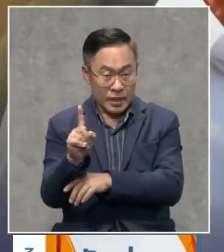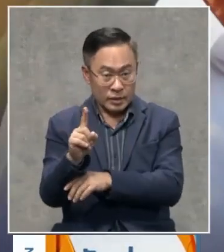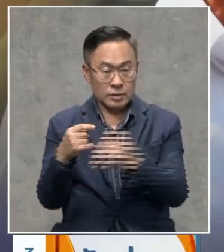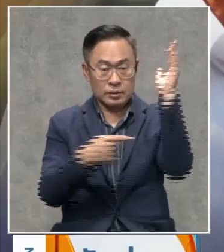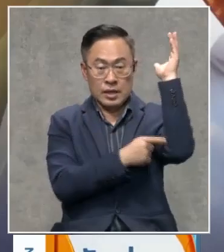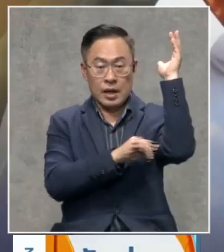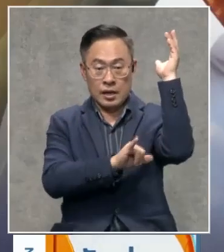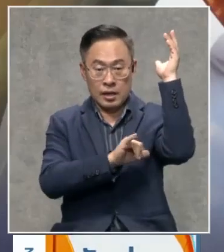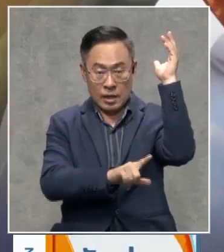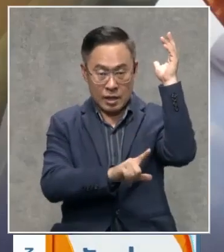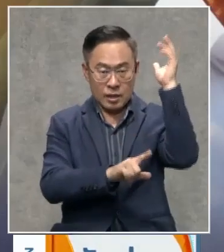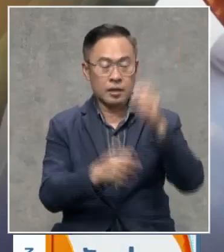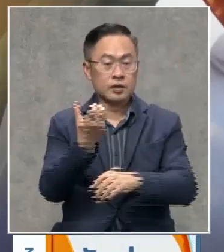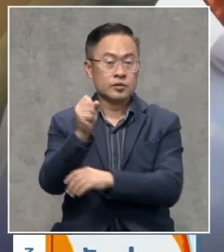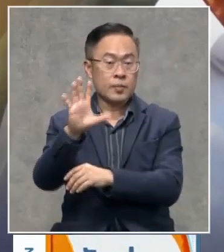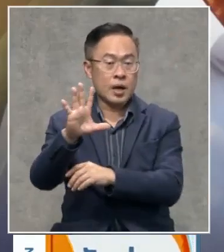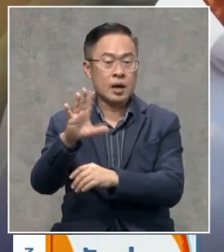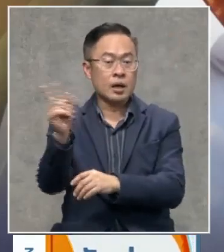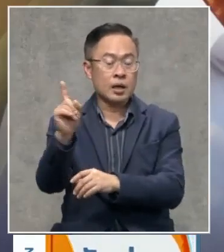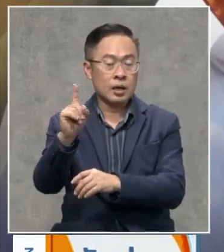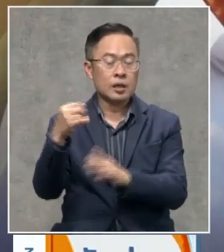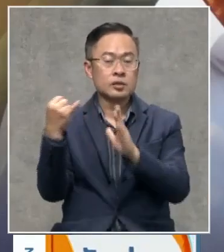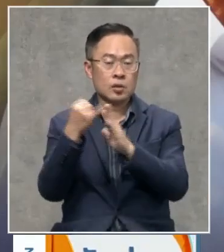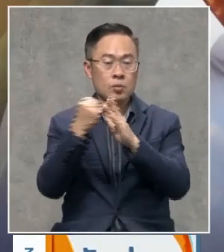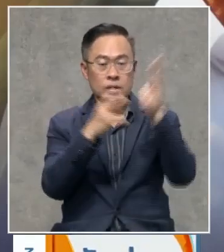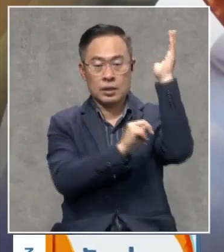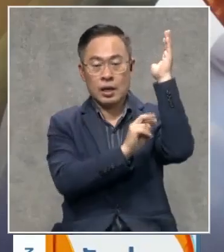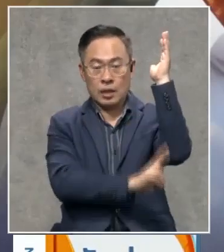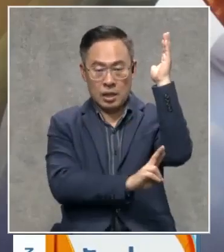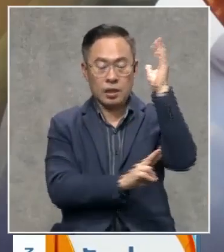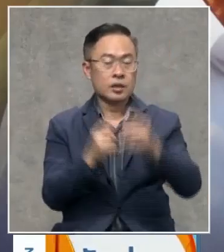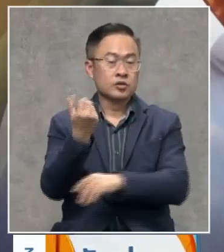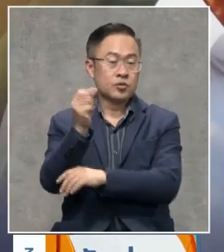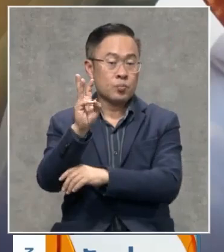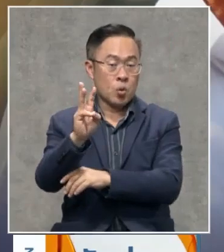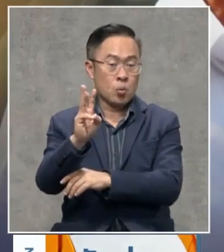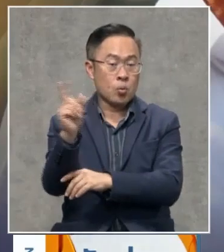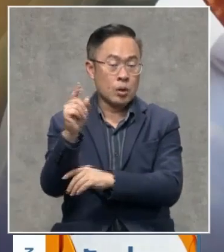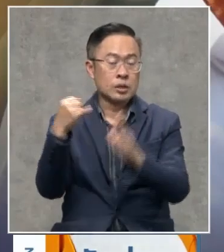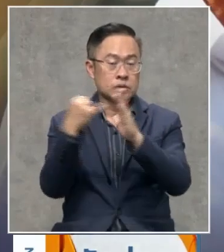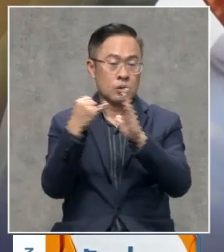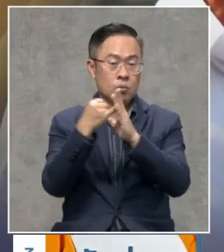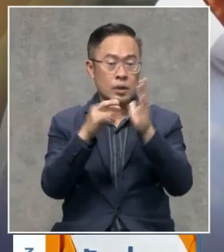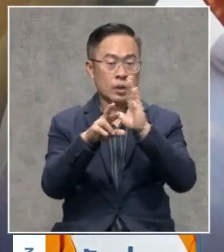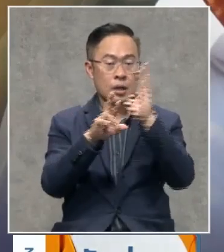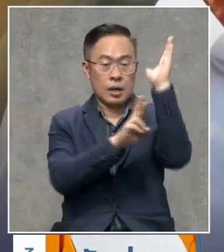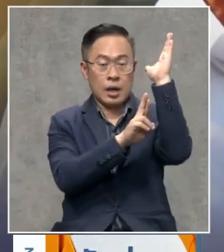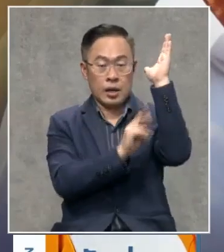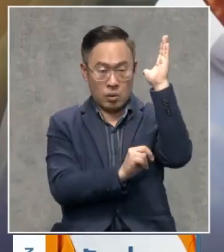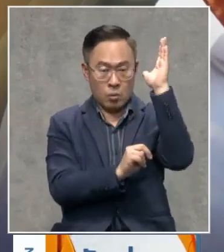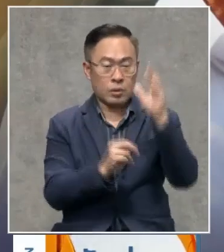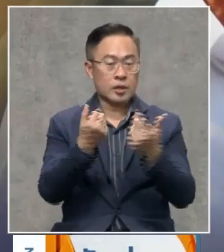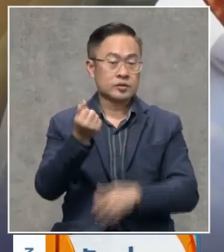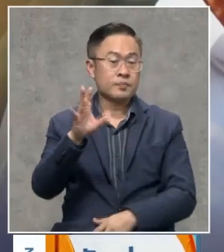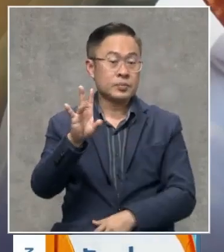ยะลาค่ะขณะที่15มีนาคมลงพื้นที่นราธิวาส16มีนาคมลงพื้นที่จังหวัดระนองและปิดท้า